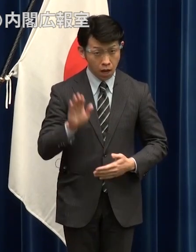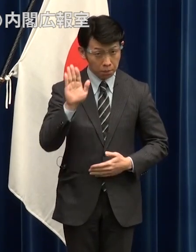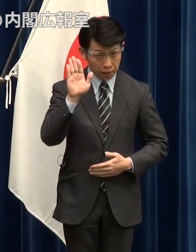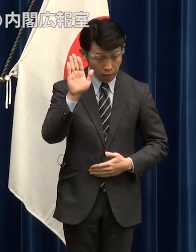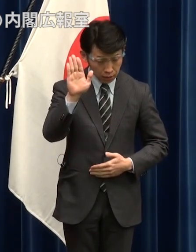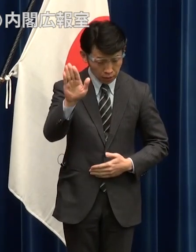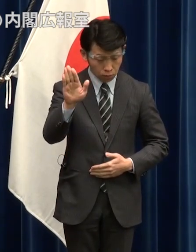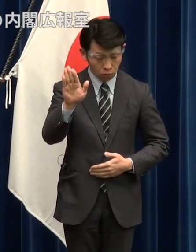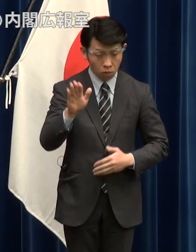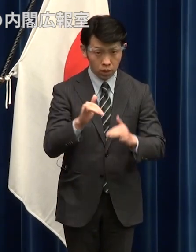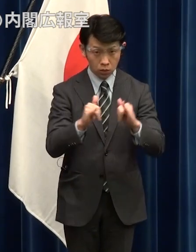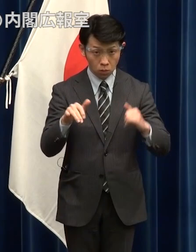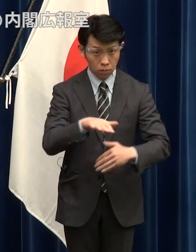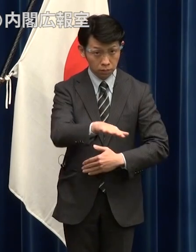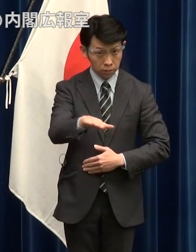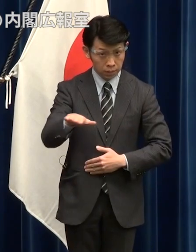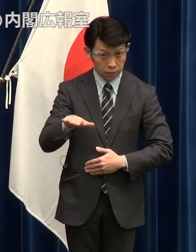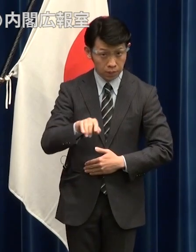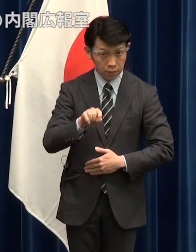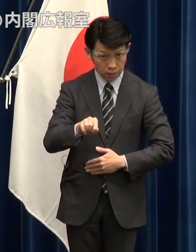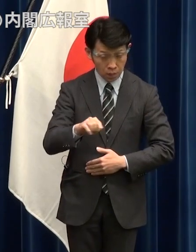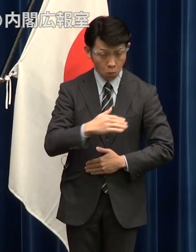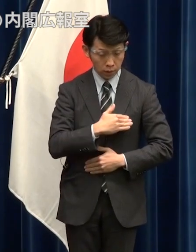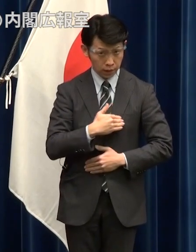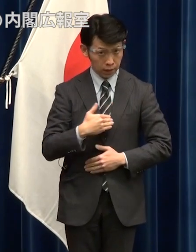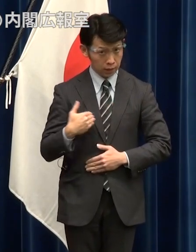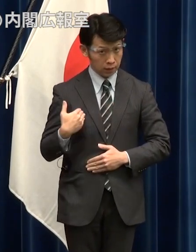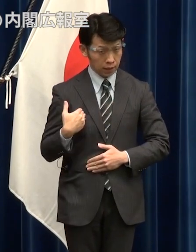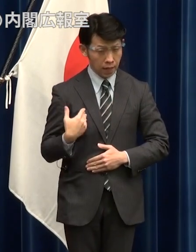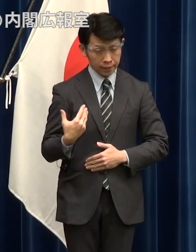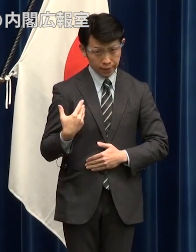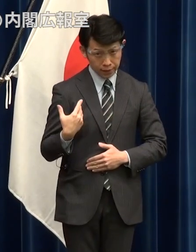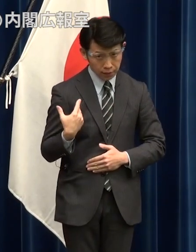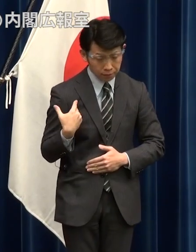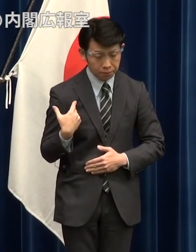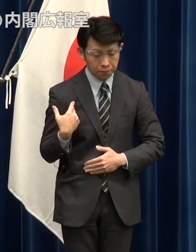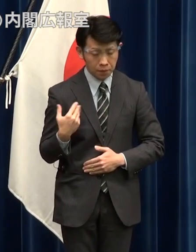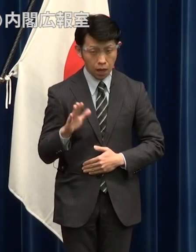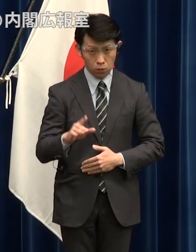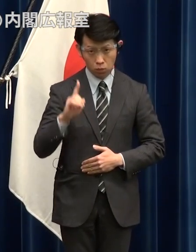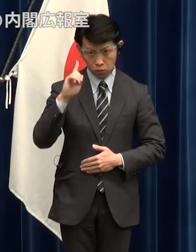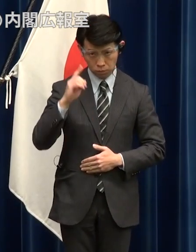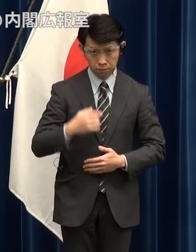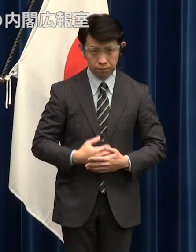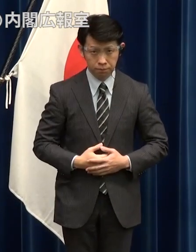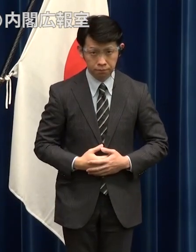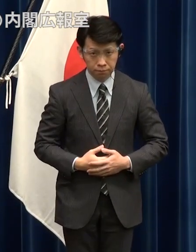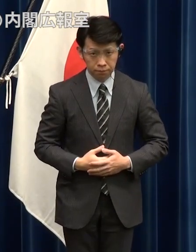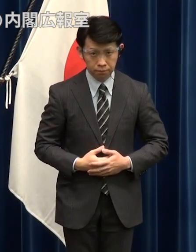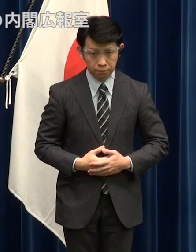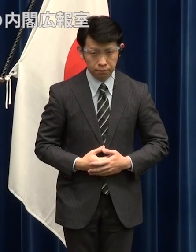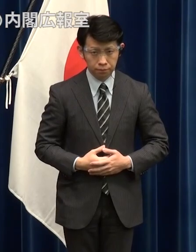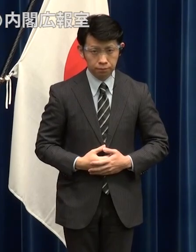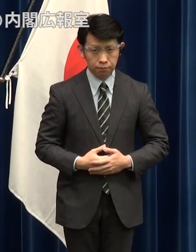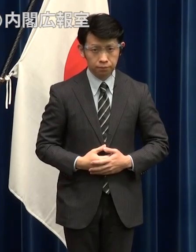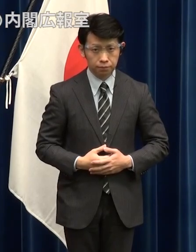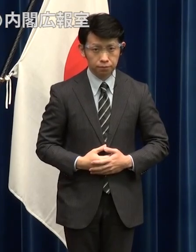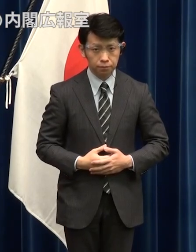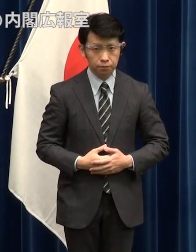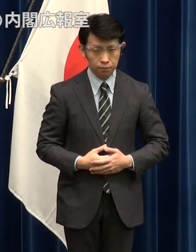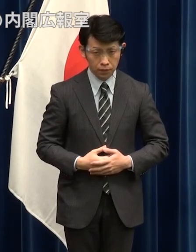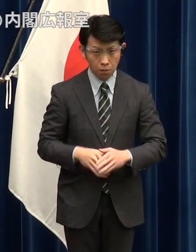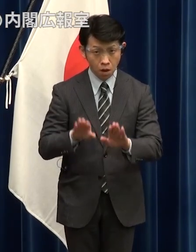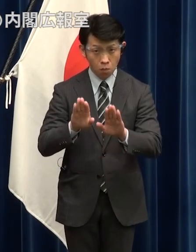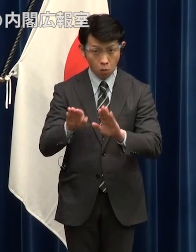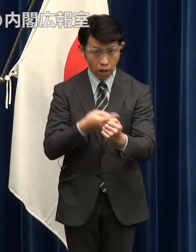に対する私たち世代の責任でもあると考えています。このため防衛